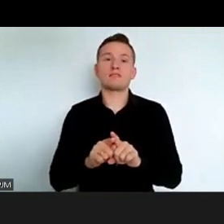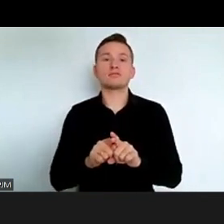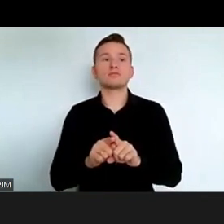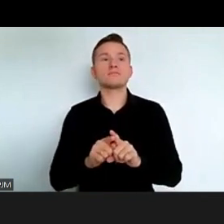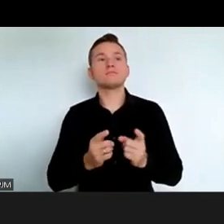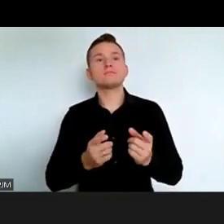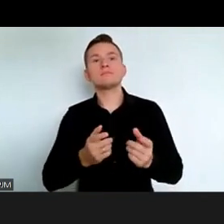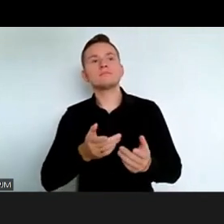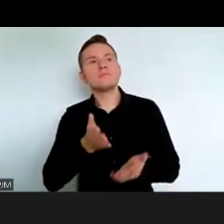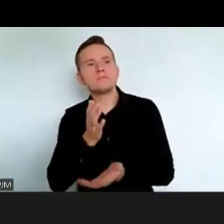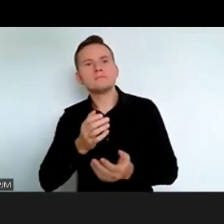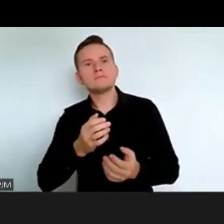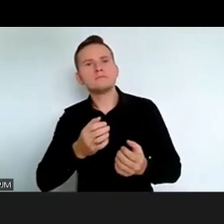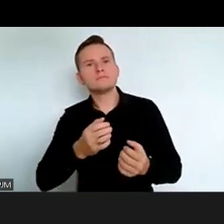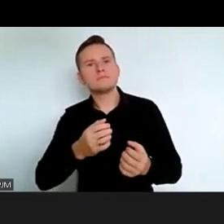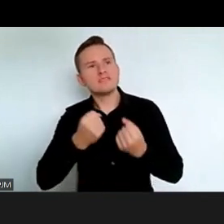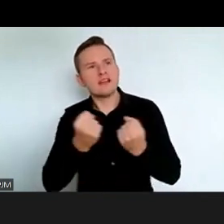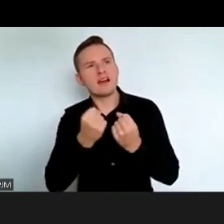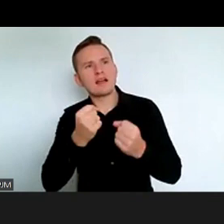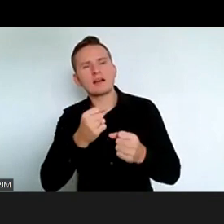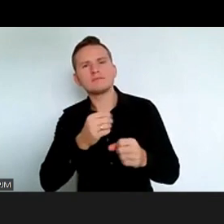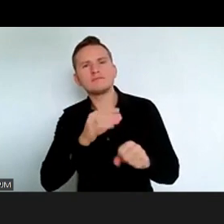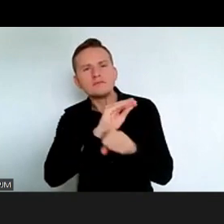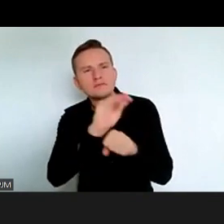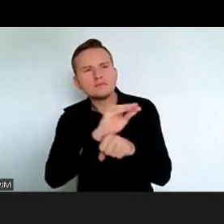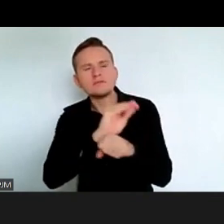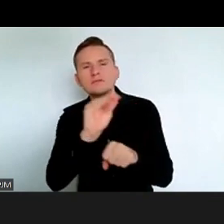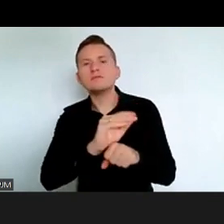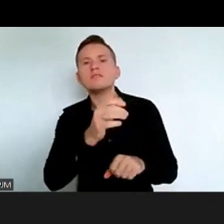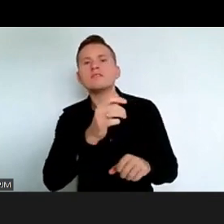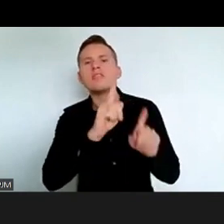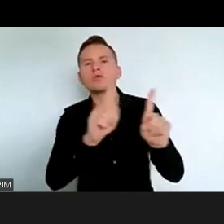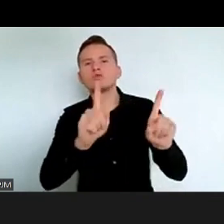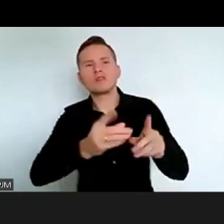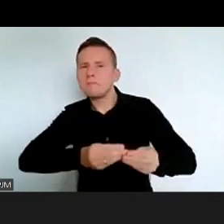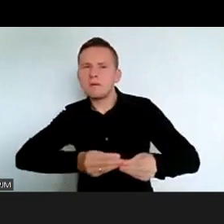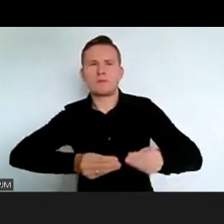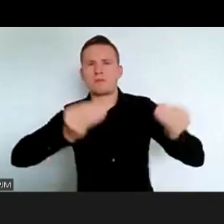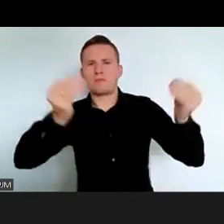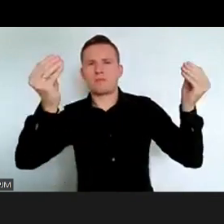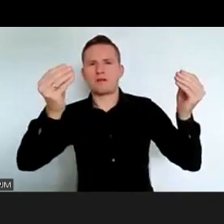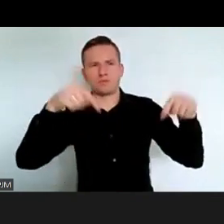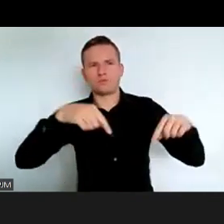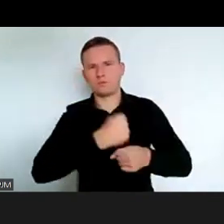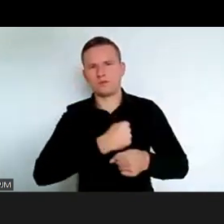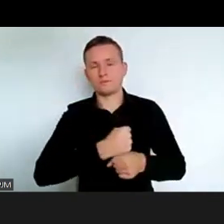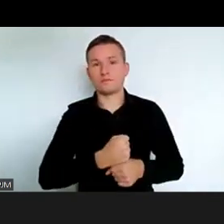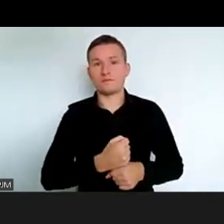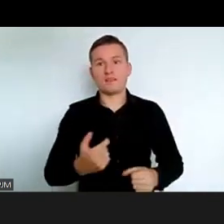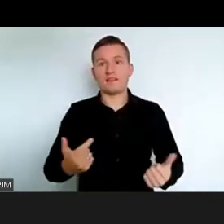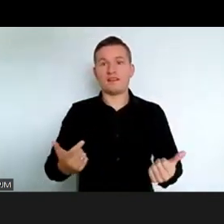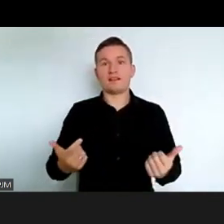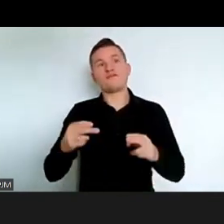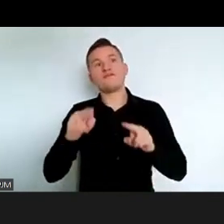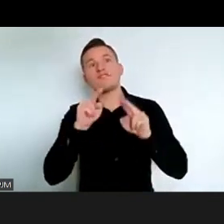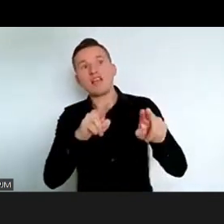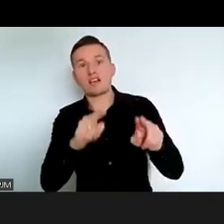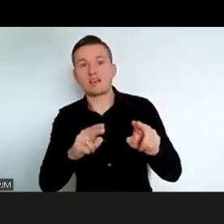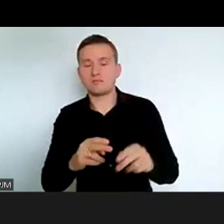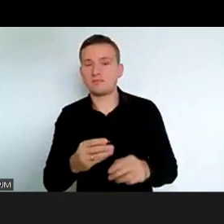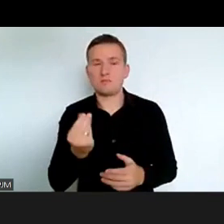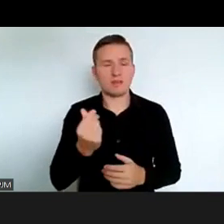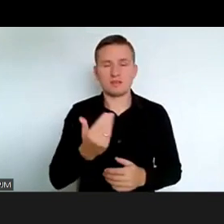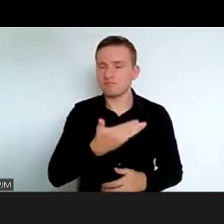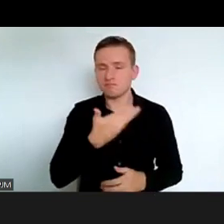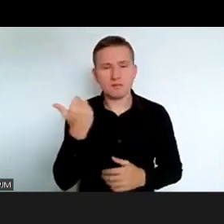którzy tutaj pracują. Nie miałbym środków, żeby cokolwiek wynajmować, ale